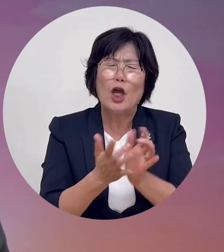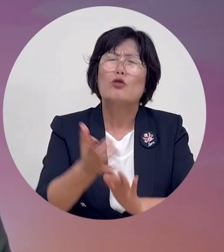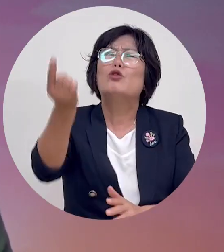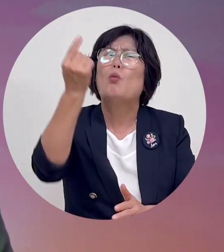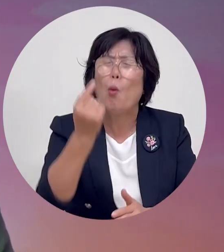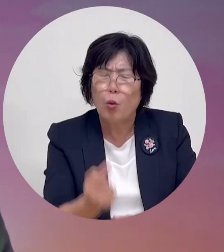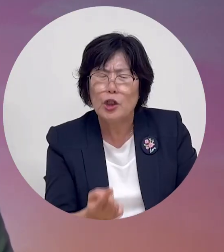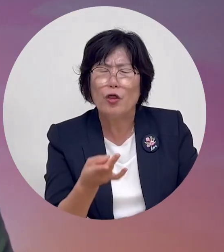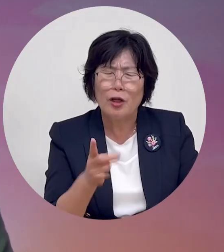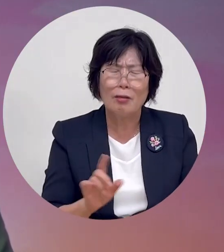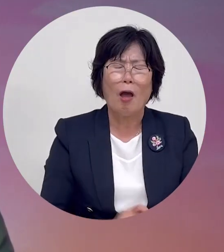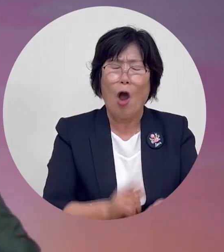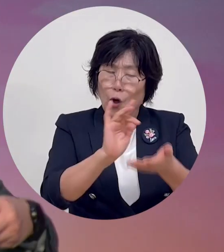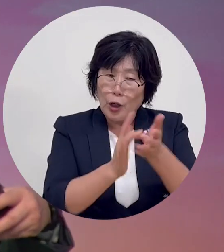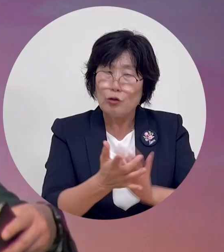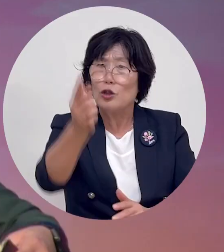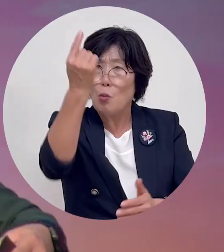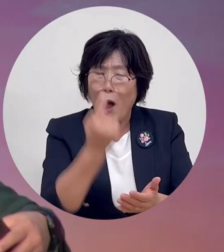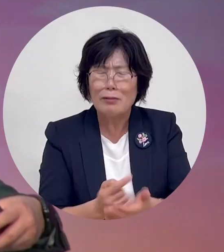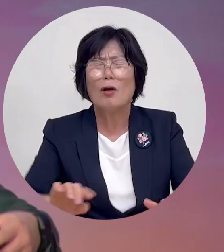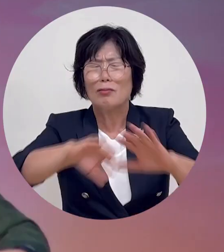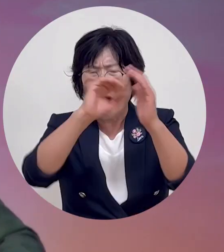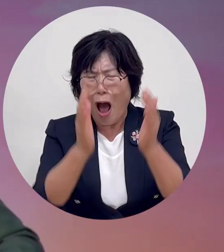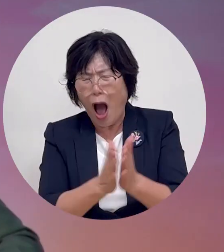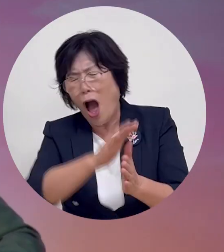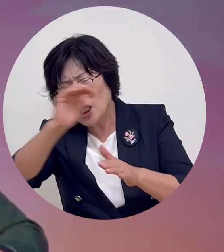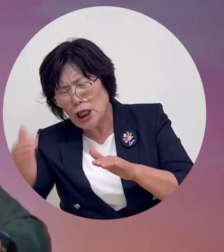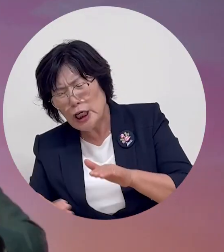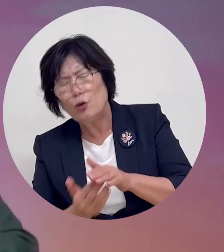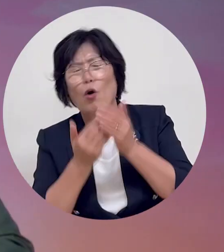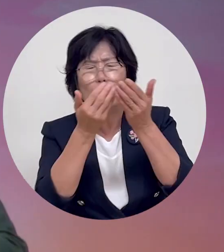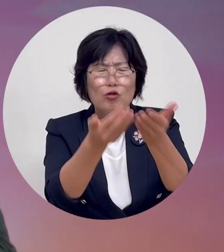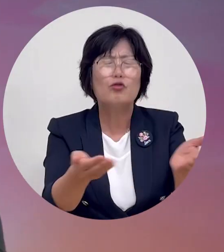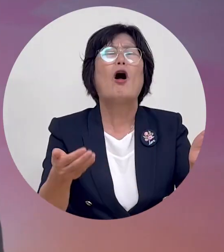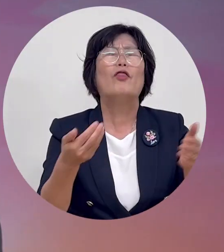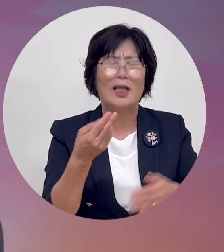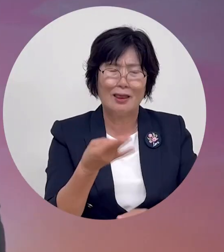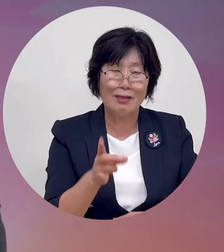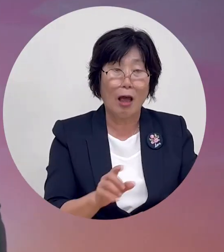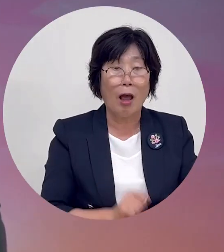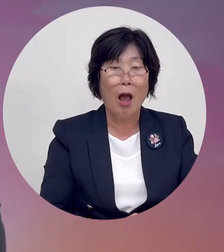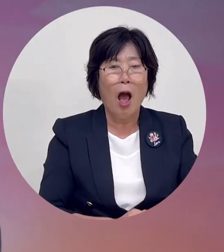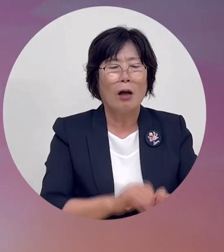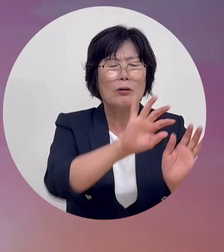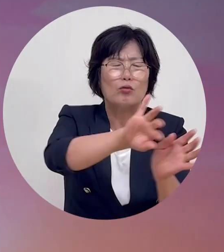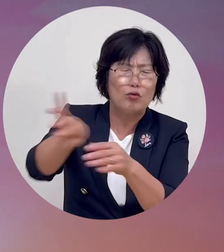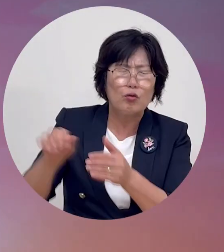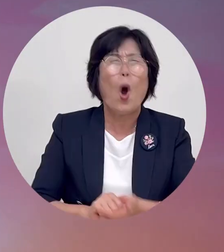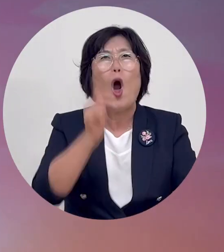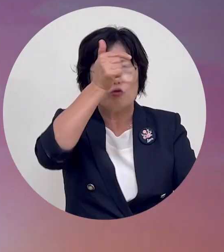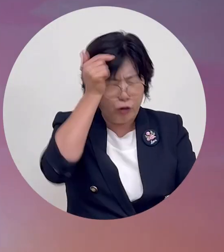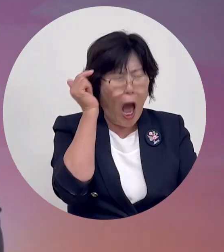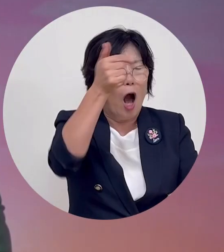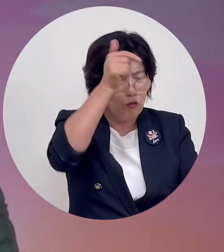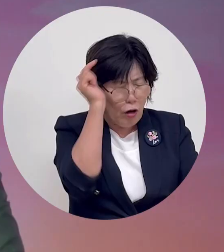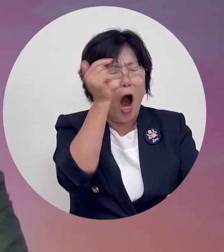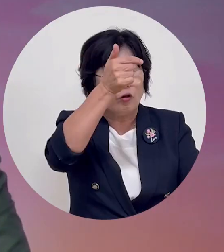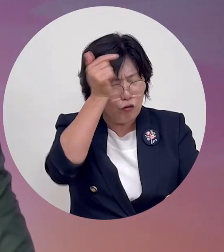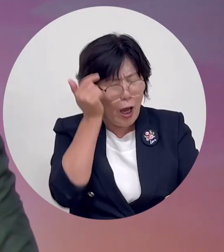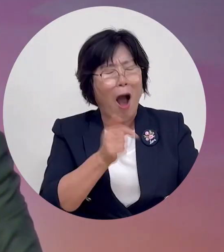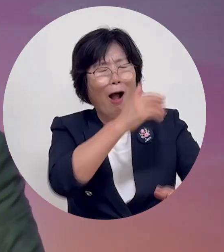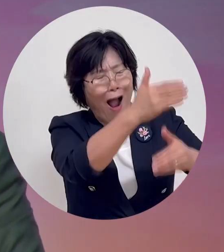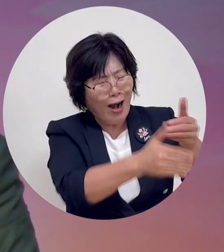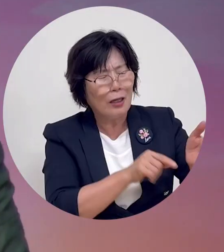예수님이 다 이루어 주셨는데 구약에 이렇게 기록이 되어 있는데 이 말씀 지켜야 할 거 아니냐라고 구약의 하나님만 믿고